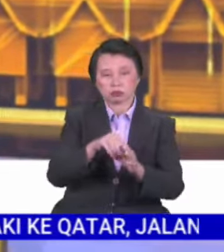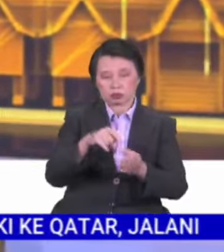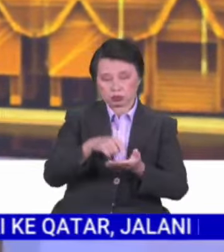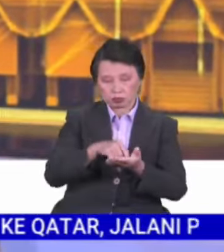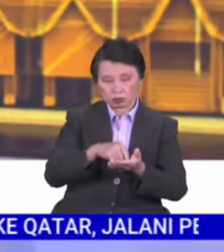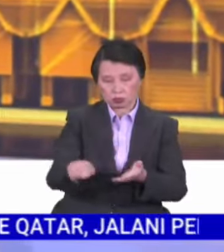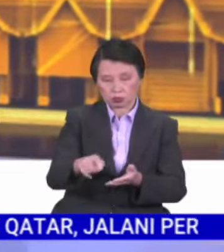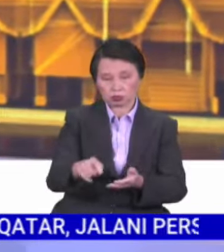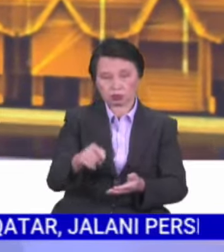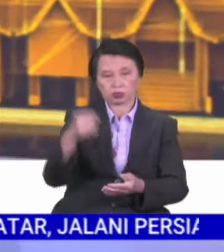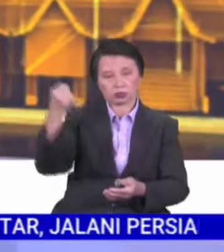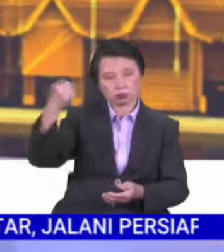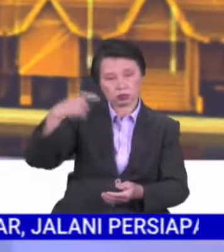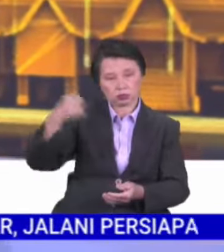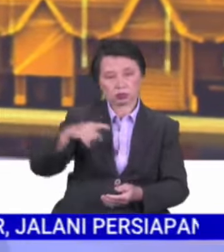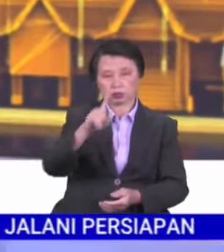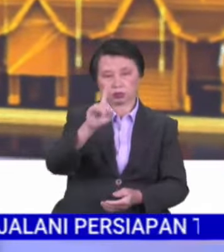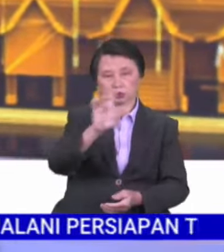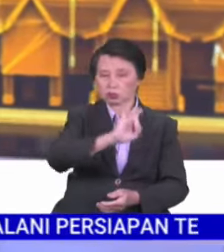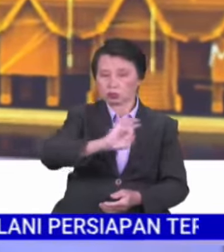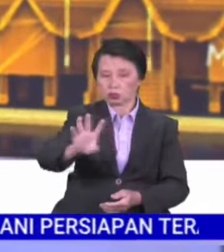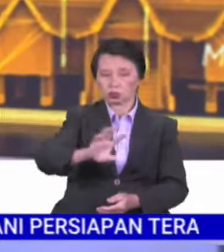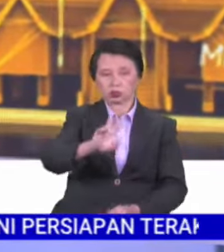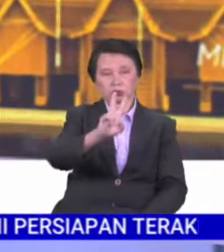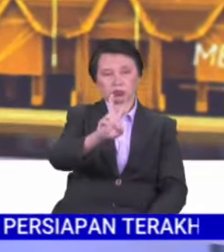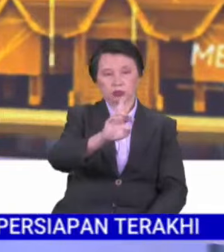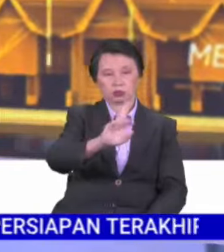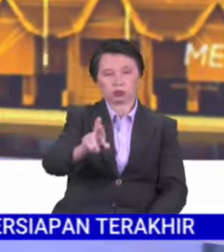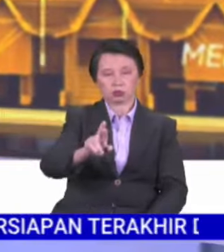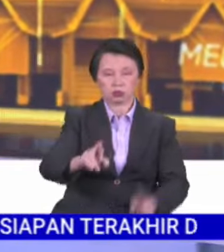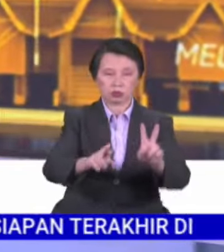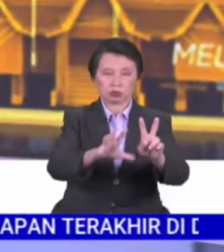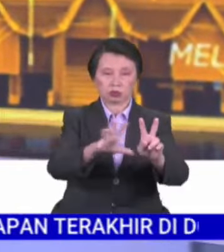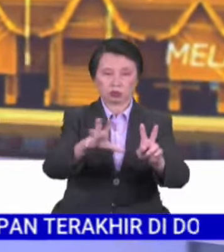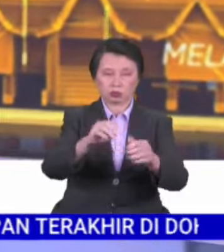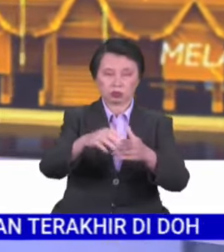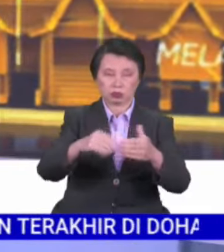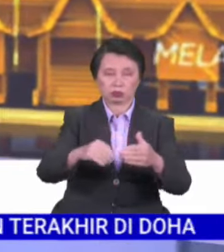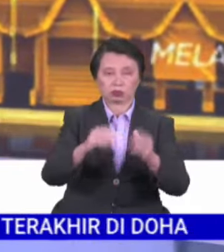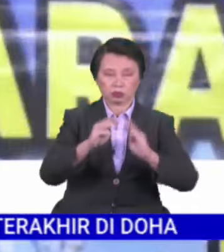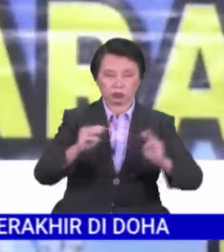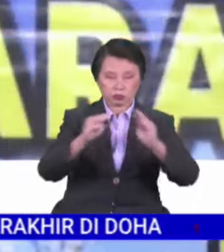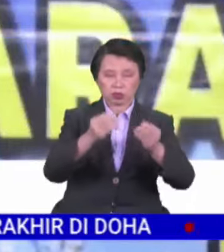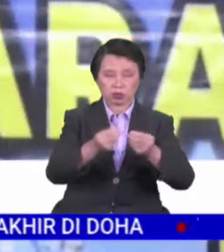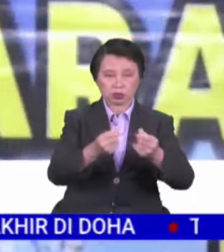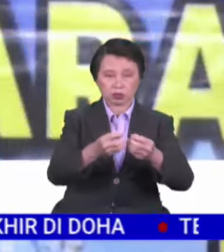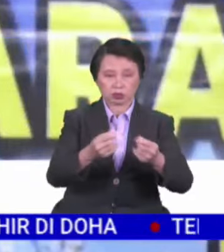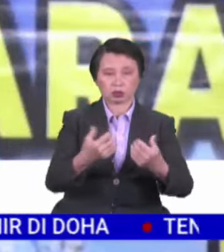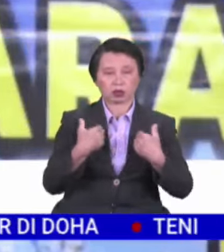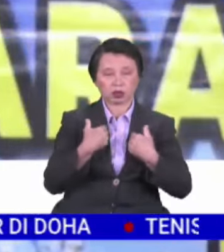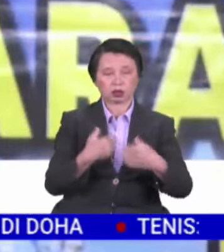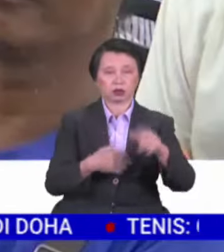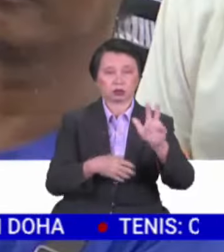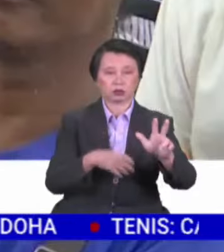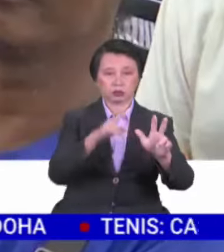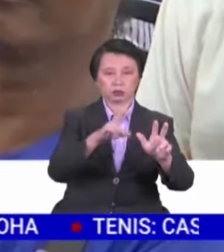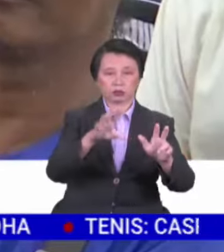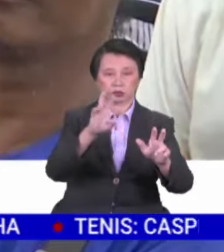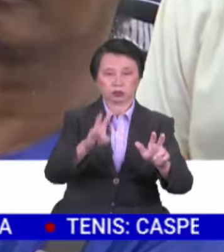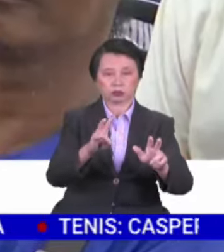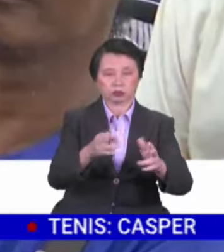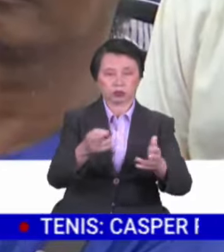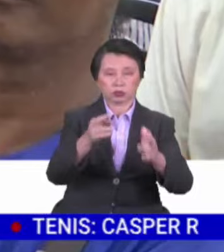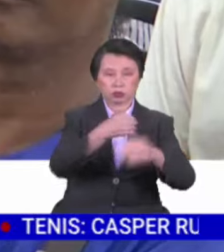bayaran insentif sara hidup secara one-off sebanyak RM250. Di Masjid Tanah sahaja, seramai 327